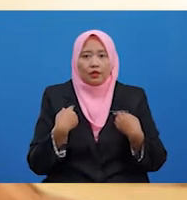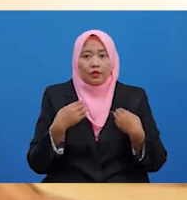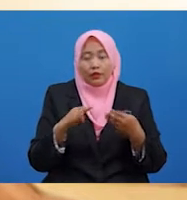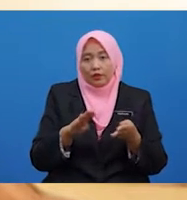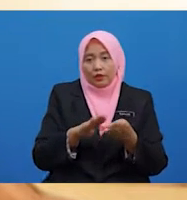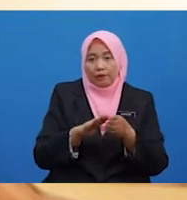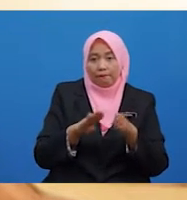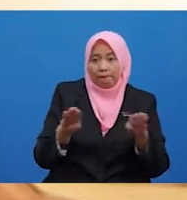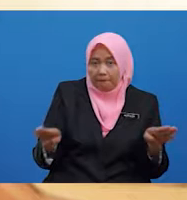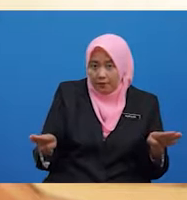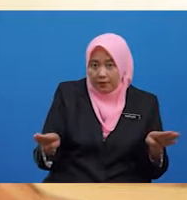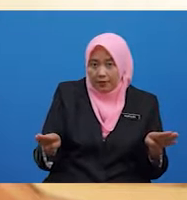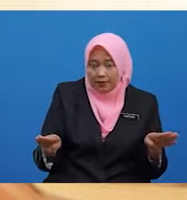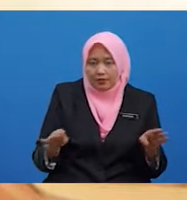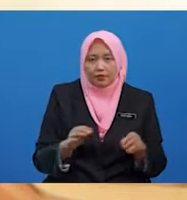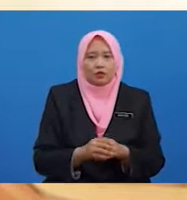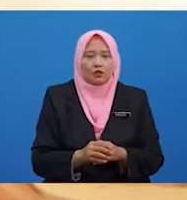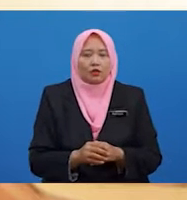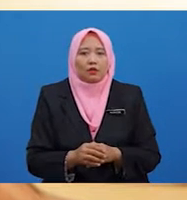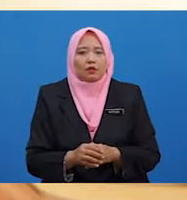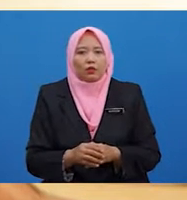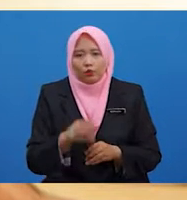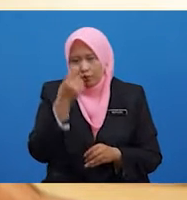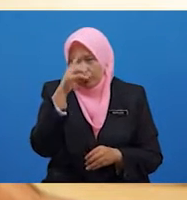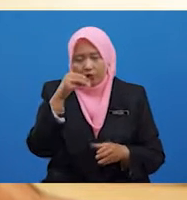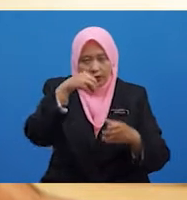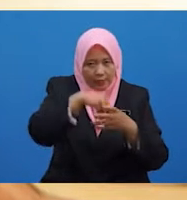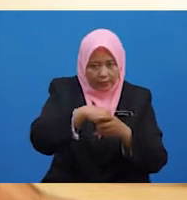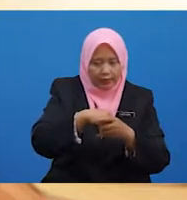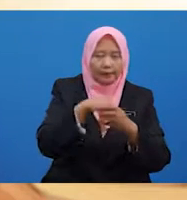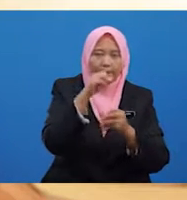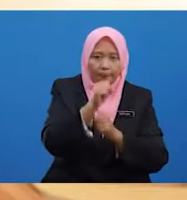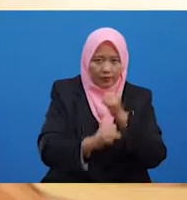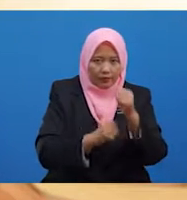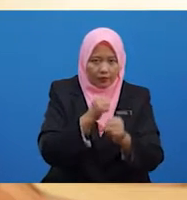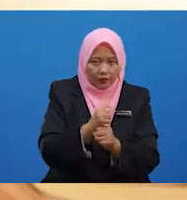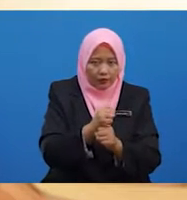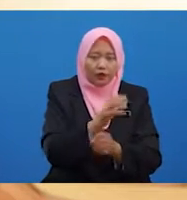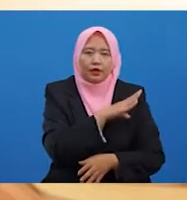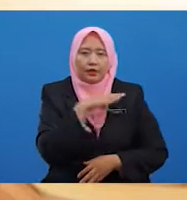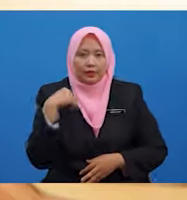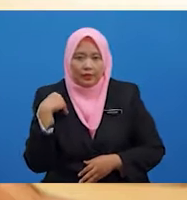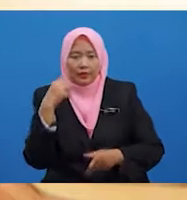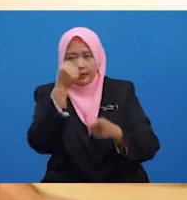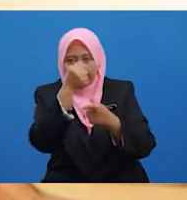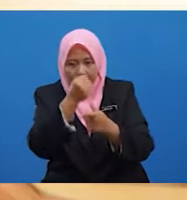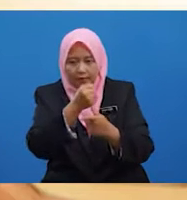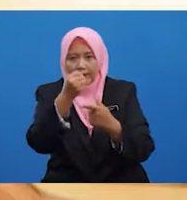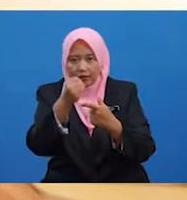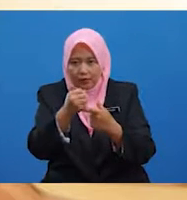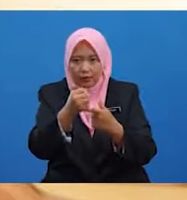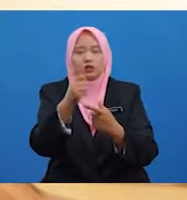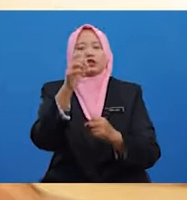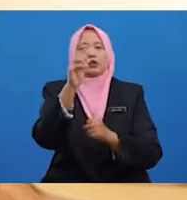tahun dan antara tahun. Justru, pelajar perlulah memahami kehendak soalan terlebih